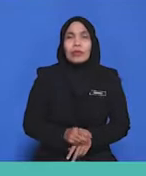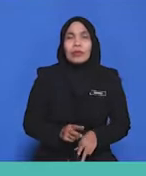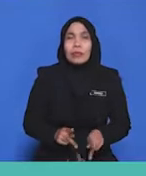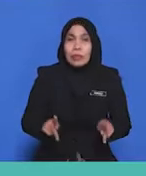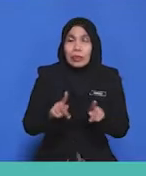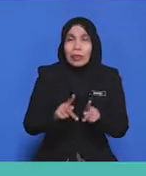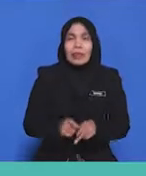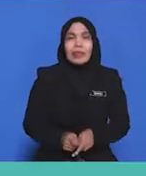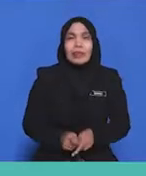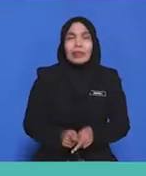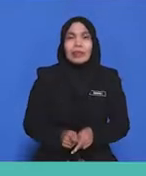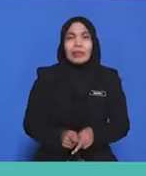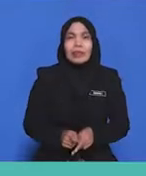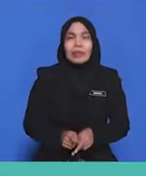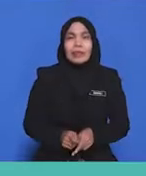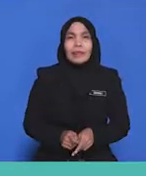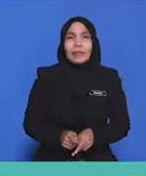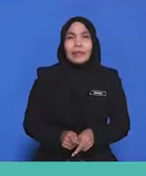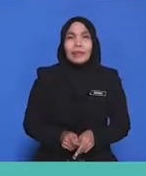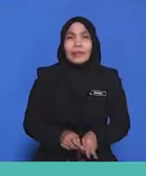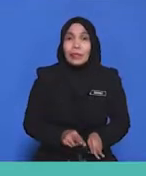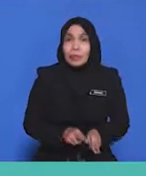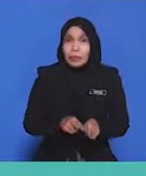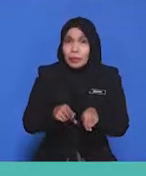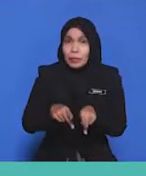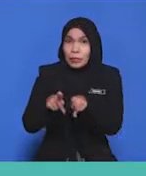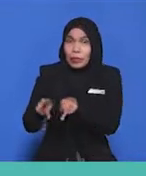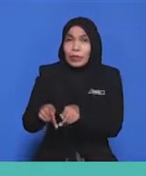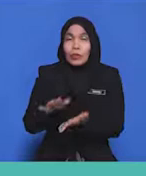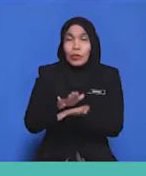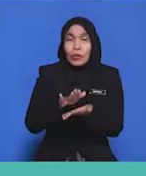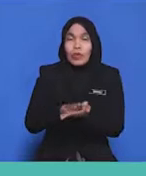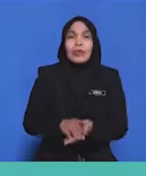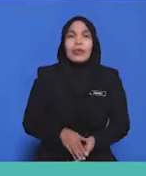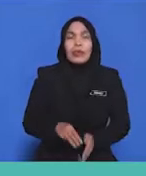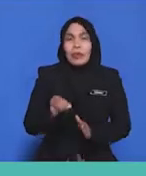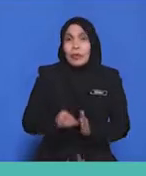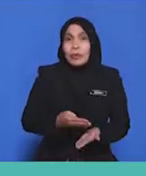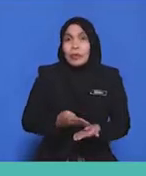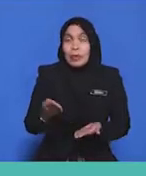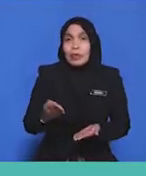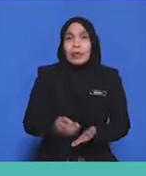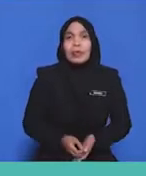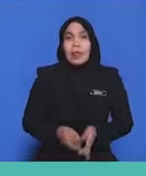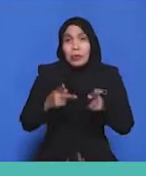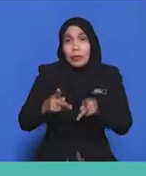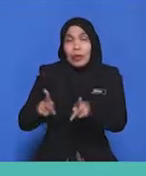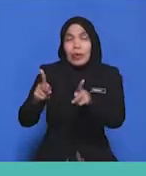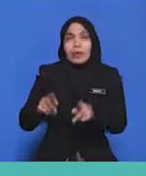Program-program yang dirancang oleh pihak sekolah memberi peluang, pendedahan dan pengalaman kepada